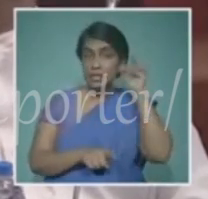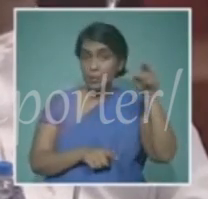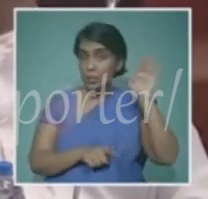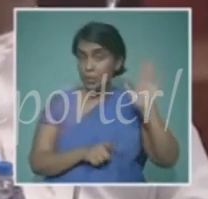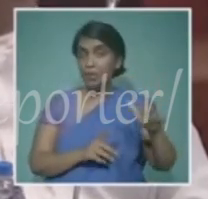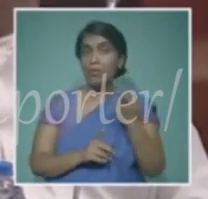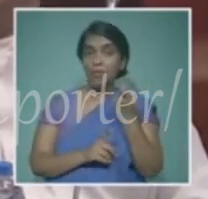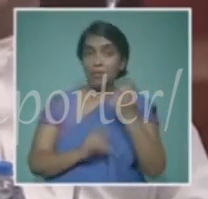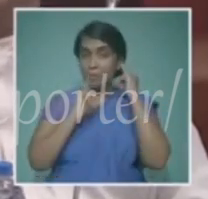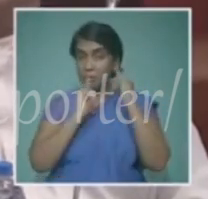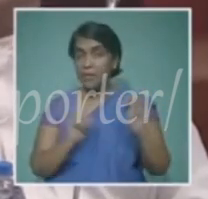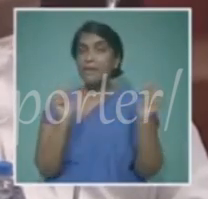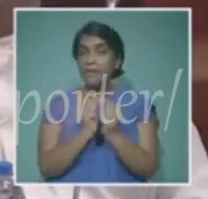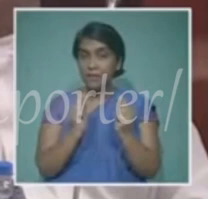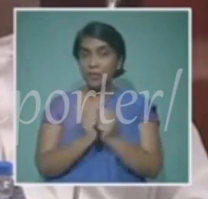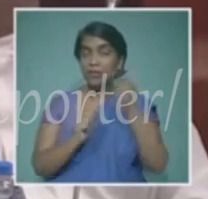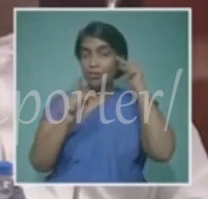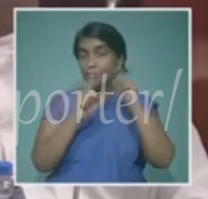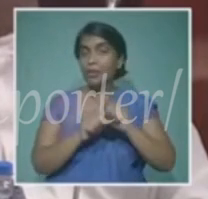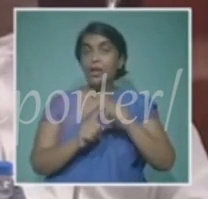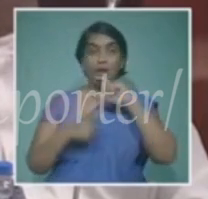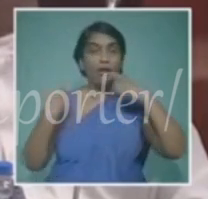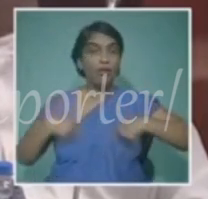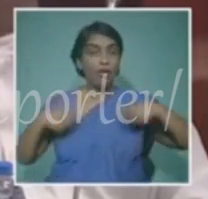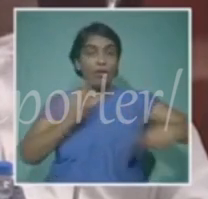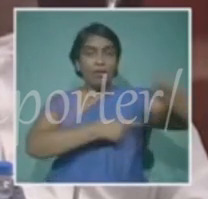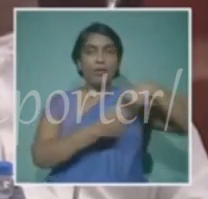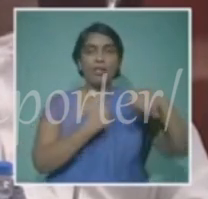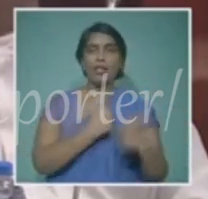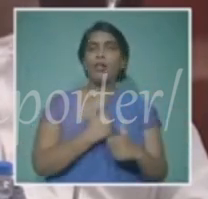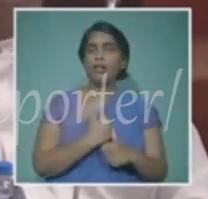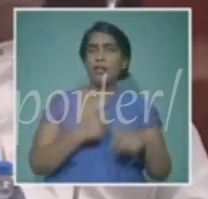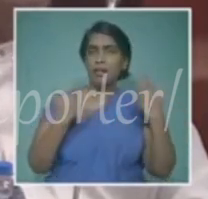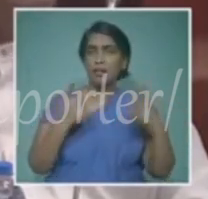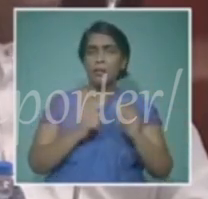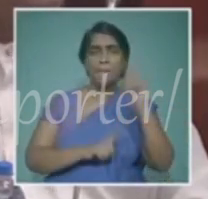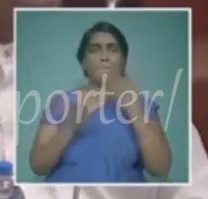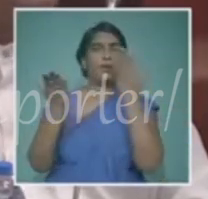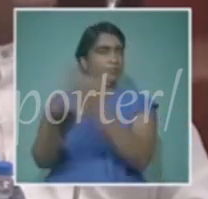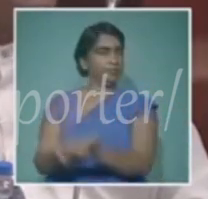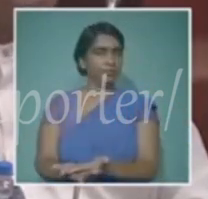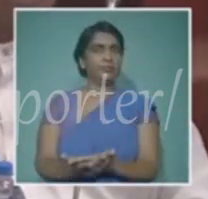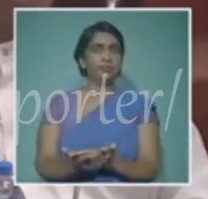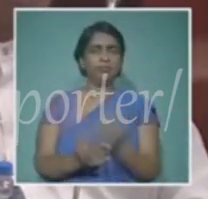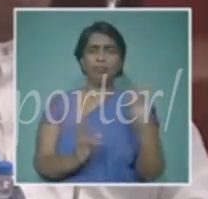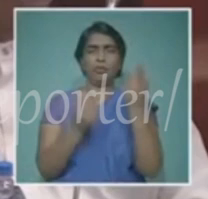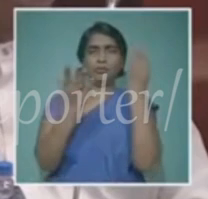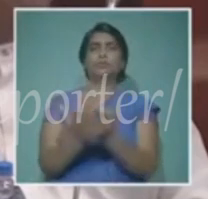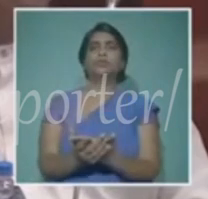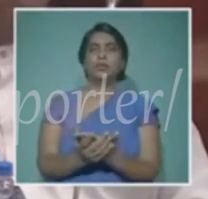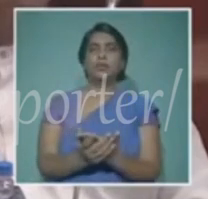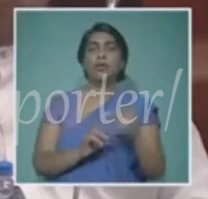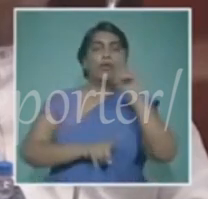ජනාධිපතිතුමාගේ ආර්ථික අපරාධ වෙනුවෙන් කතා කරමු නීතිඥ මාතෘකාවයි ඒක හැදුවේ ඒක අදලා පාර්ලිමේන්තුවට දැම්මා ගොඩස් ගාලා